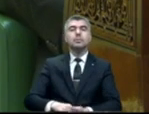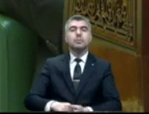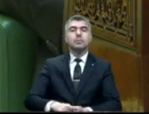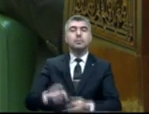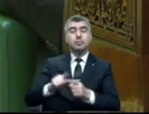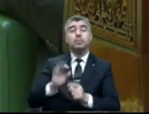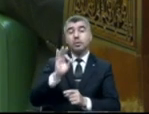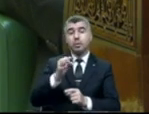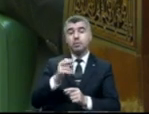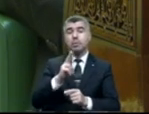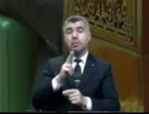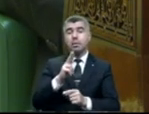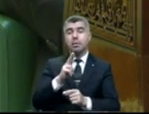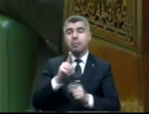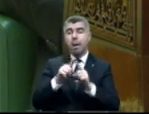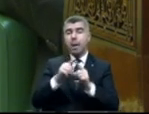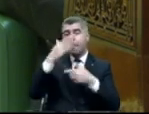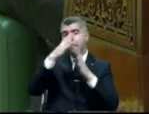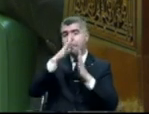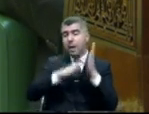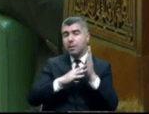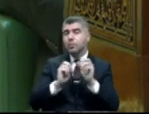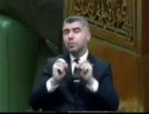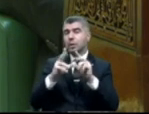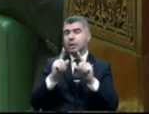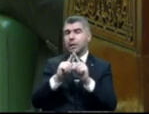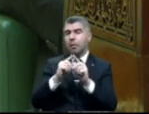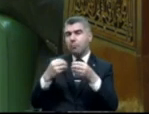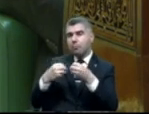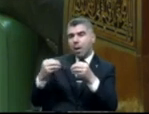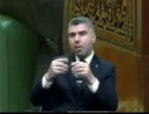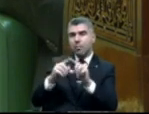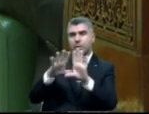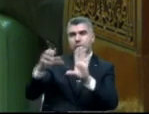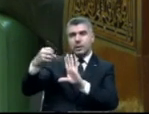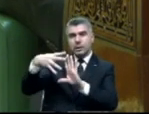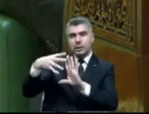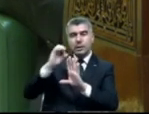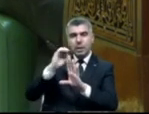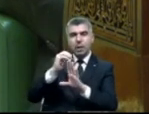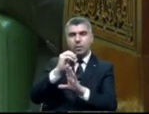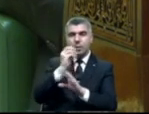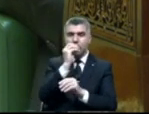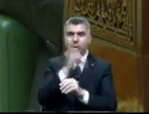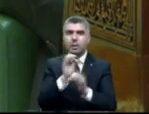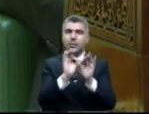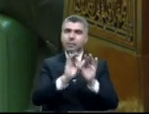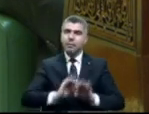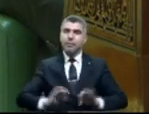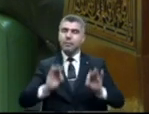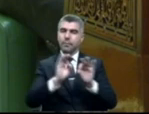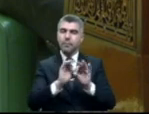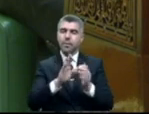من أجل تمكين بلادنا من القدرة على تحقيق الاكتفاء الذاتي من الطاقة النظيفة والقليلة الكربون، وتحقيق